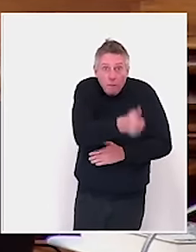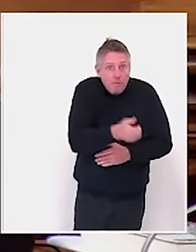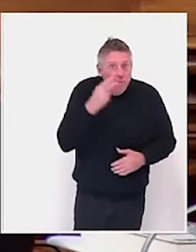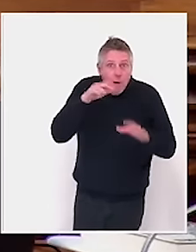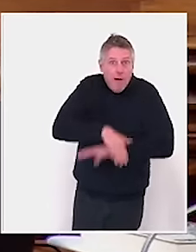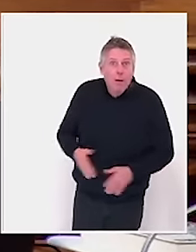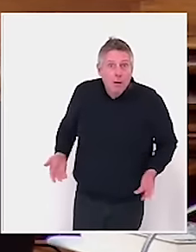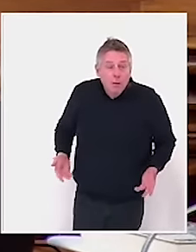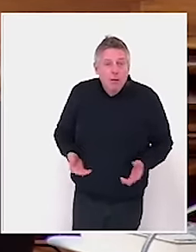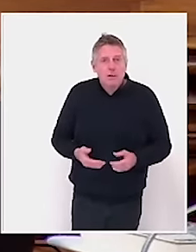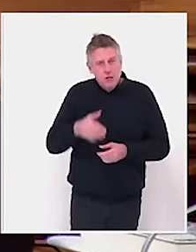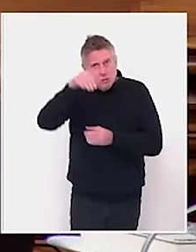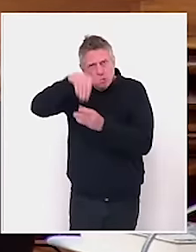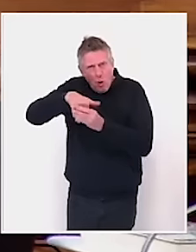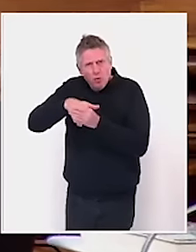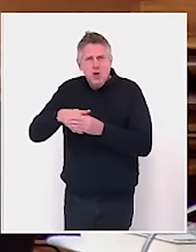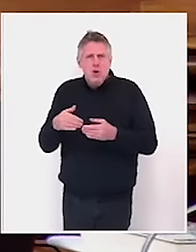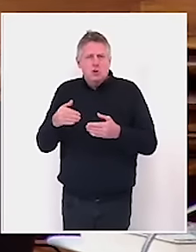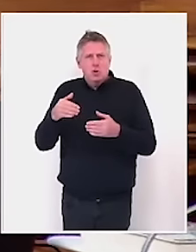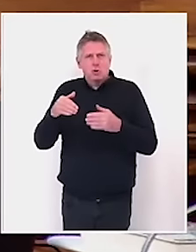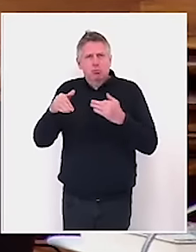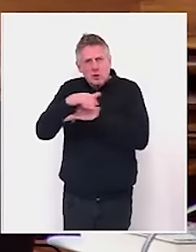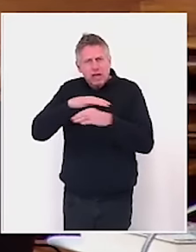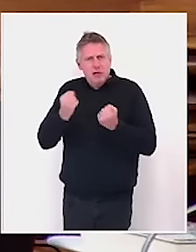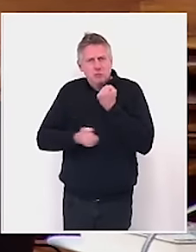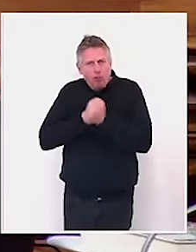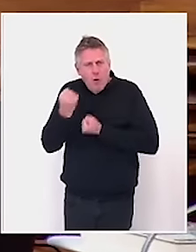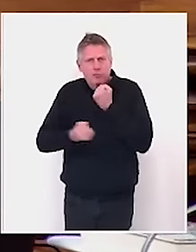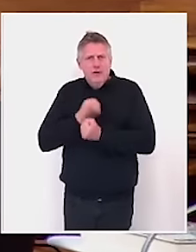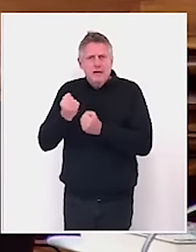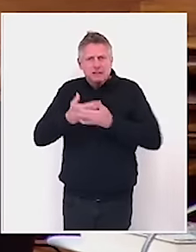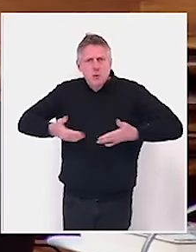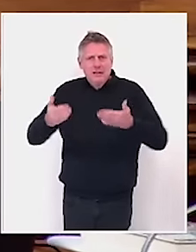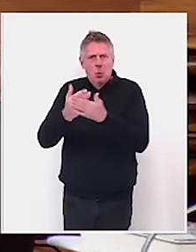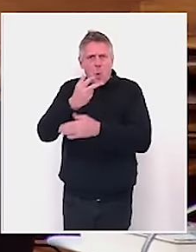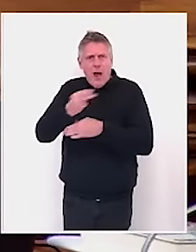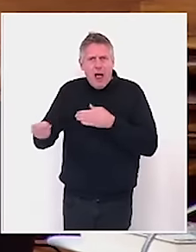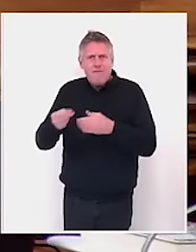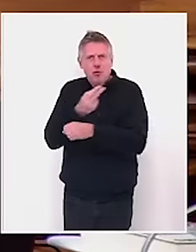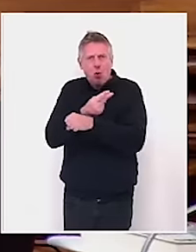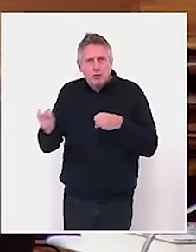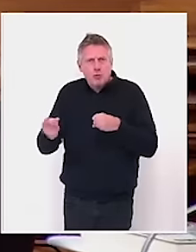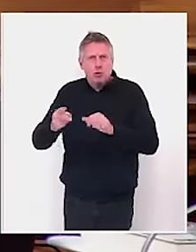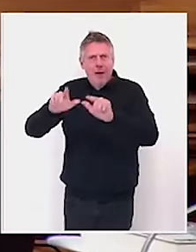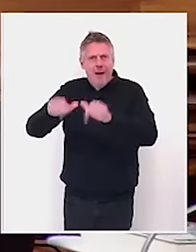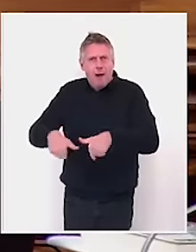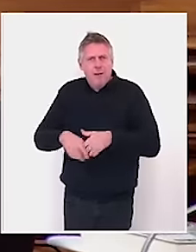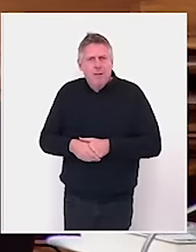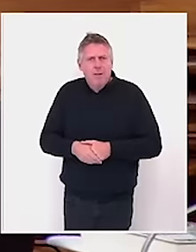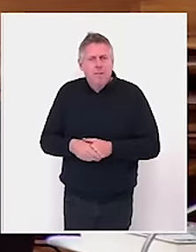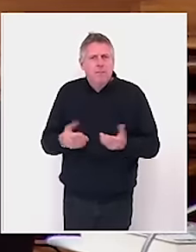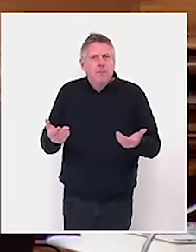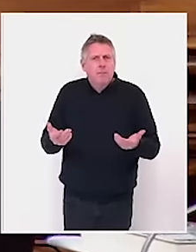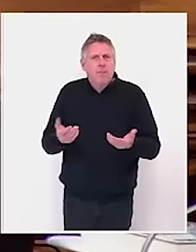point il y a une souffrance sociale, il y a une situation qui est grave, et qui est même dangereuse, et derrière, finalement, on ne va